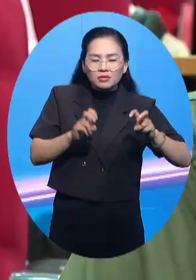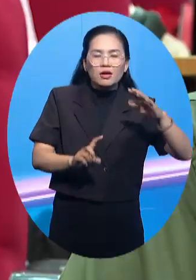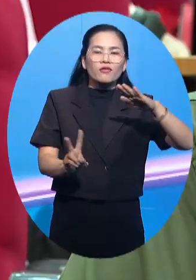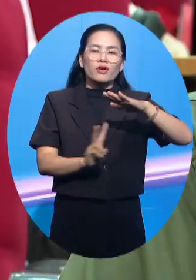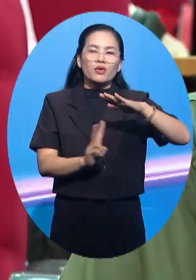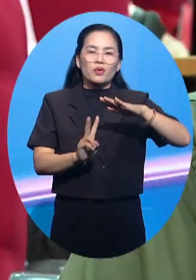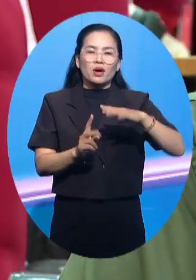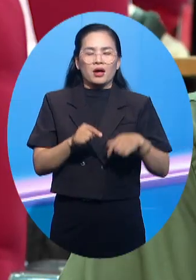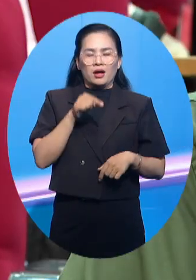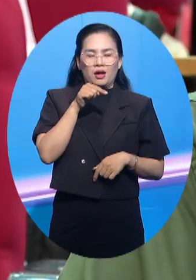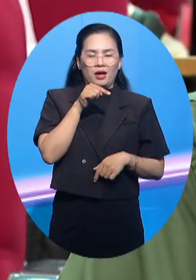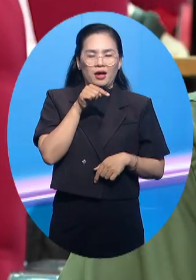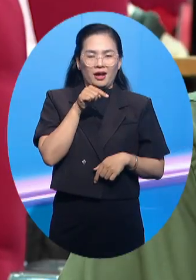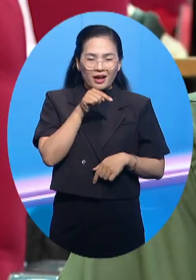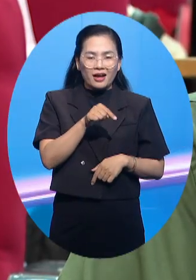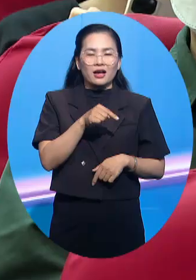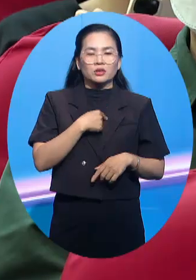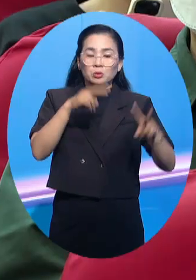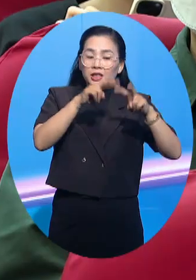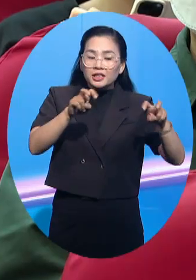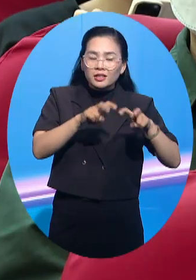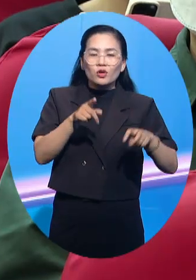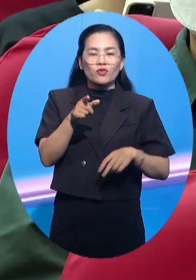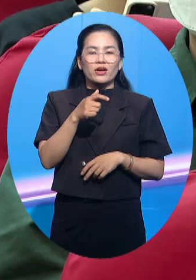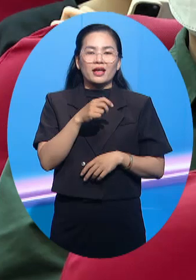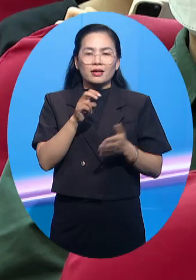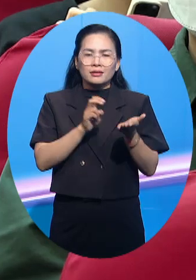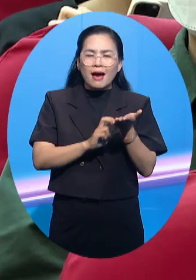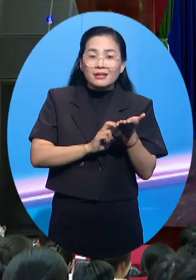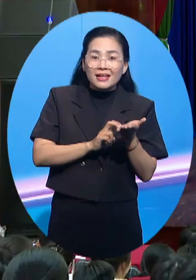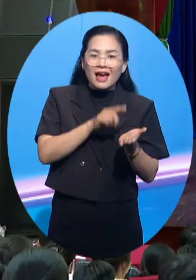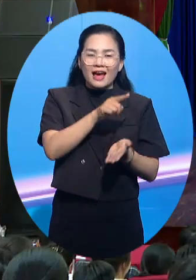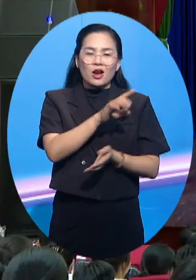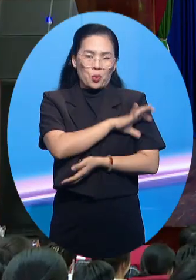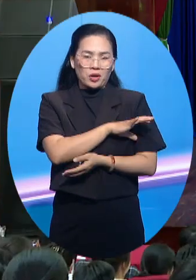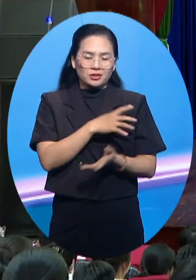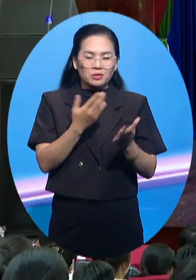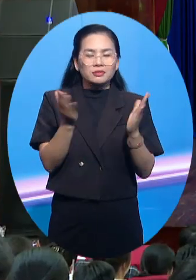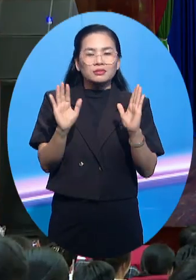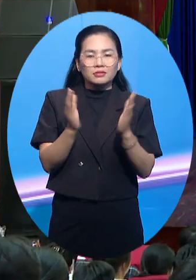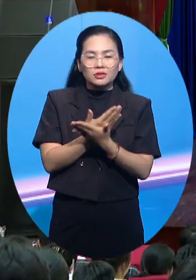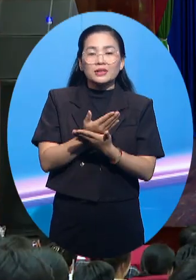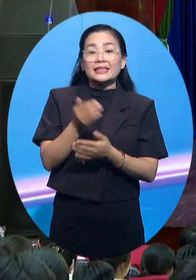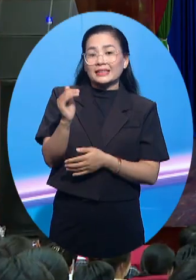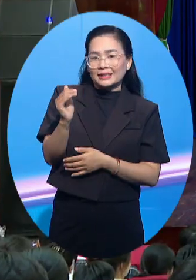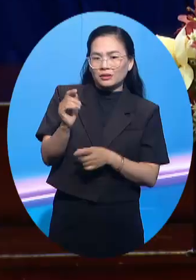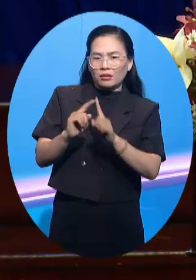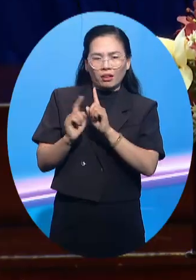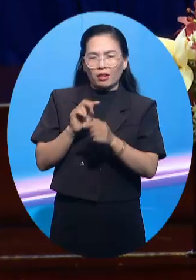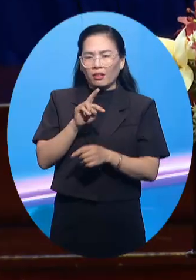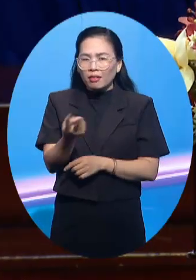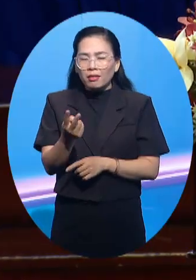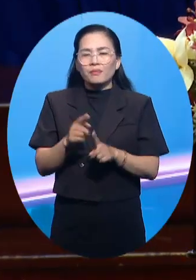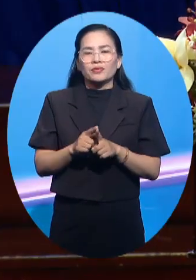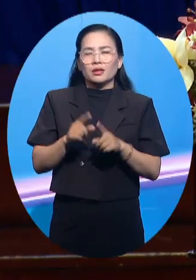dây gắn bó tinh thần với nữ Văn Sĩ hankan hông qua những cuốn sách đã được dịch ở Việt Nam như người ăn chay bản chức người trắng